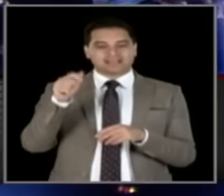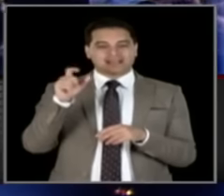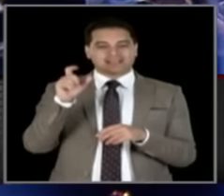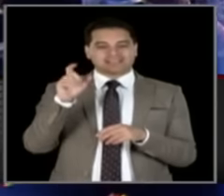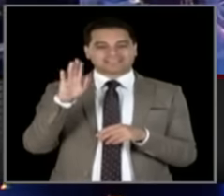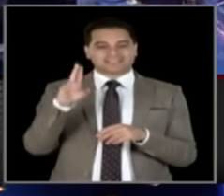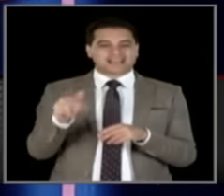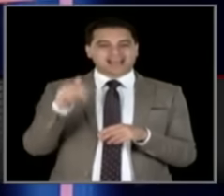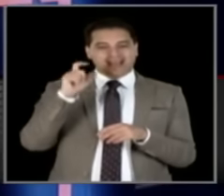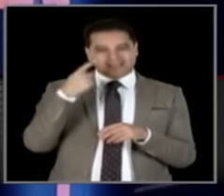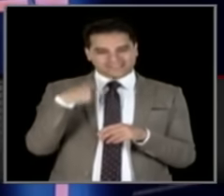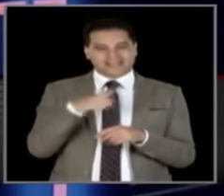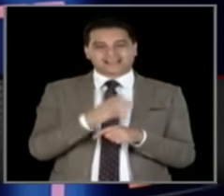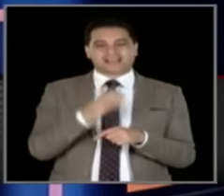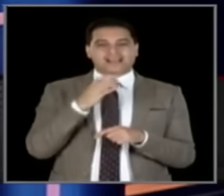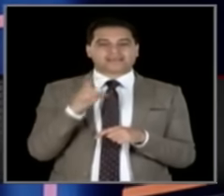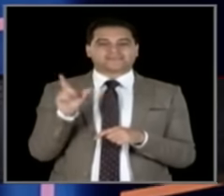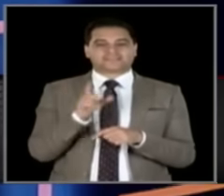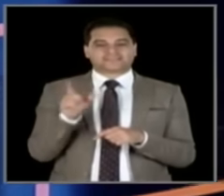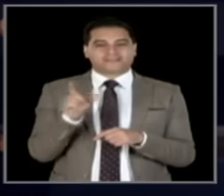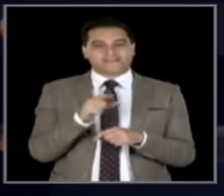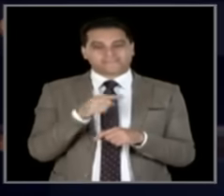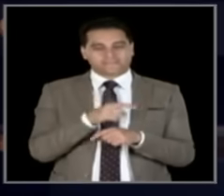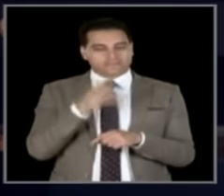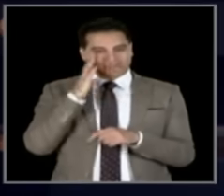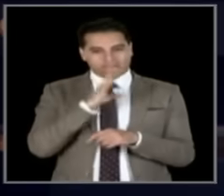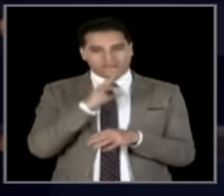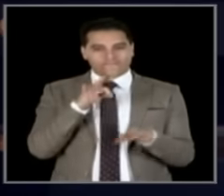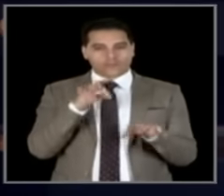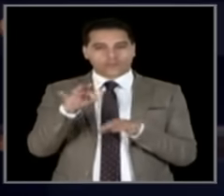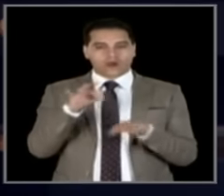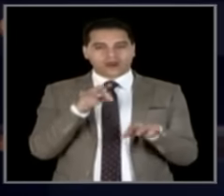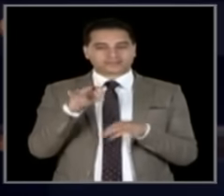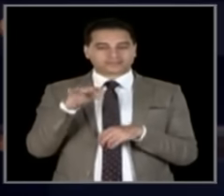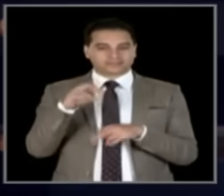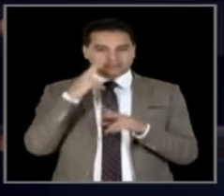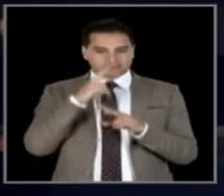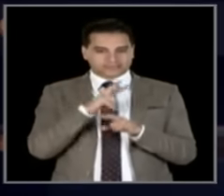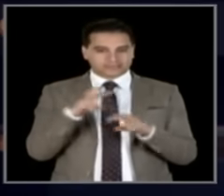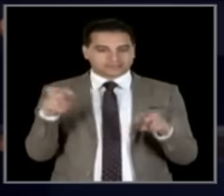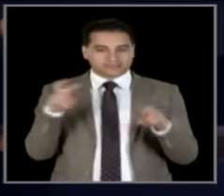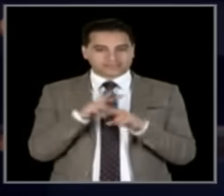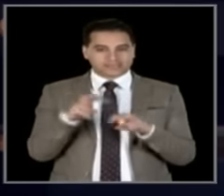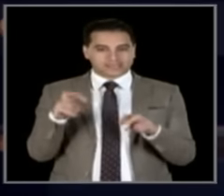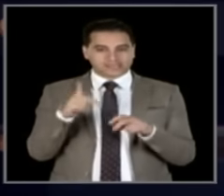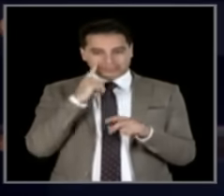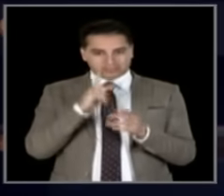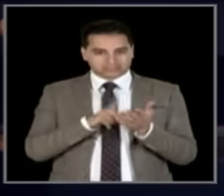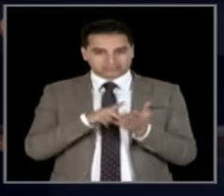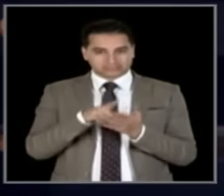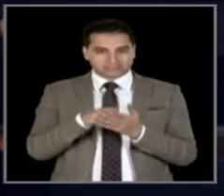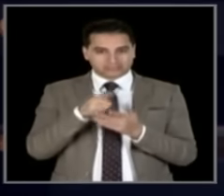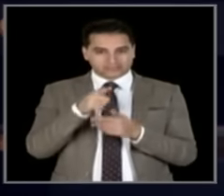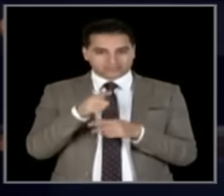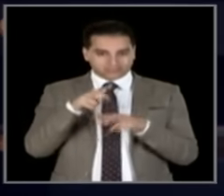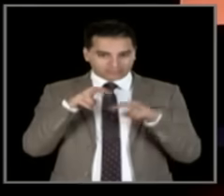تركمانستان هي الإجابة الصحيحة. عدد من المهندسين من السوفيت كانوا بيقوموا